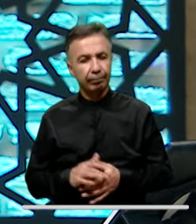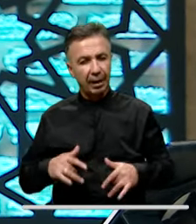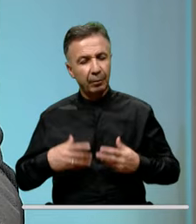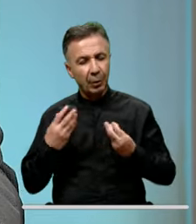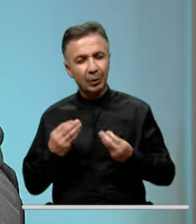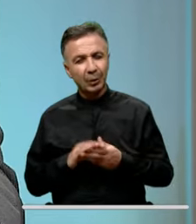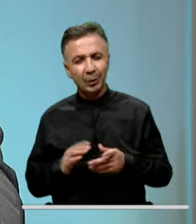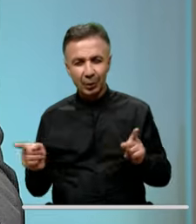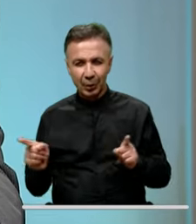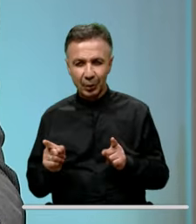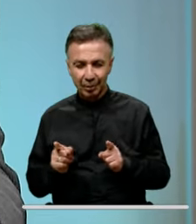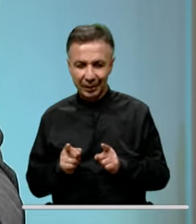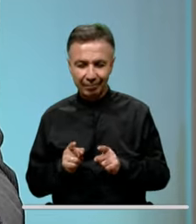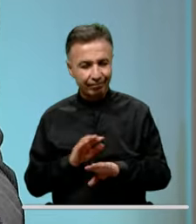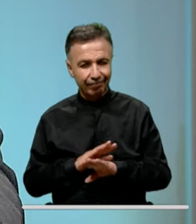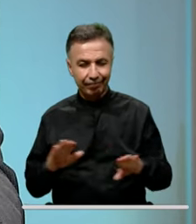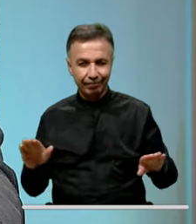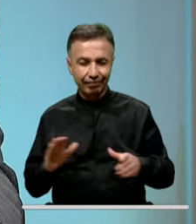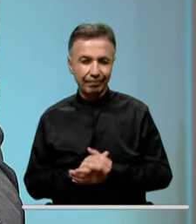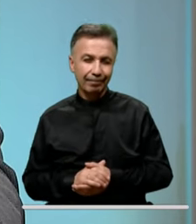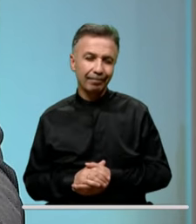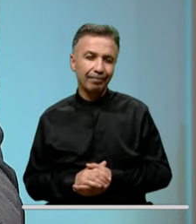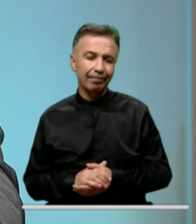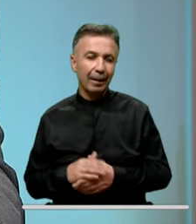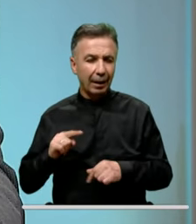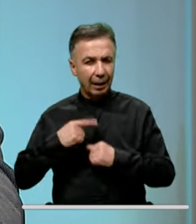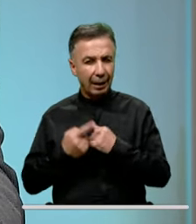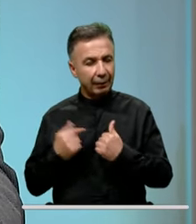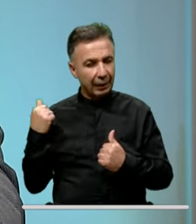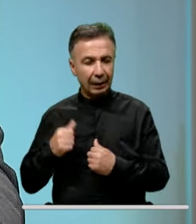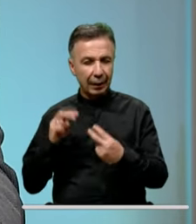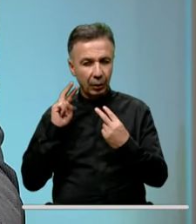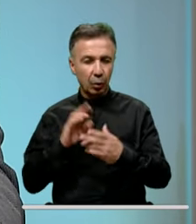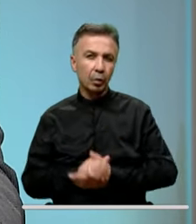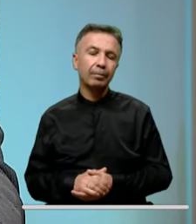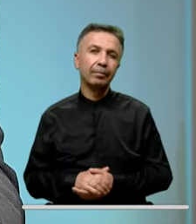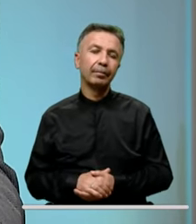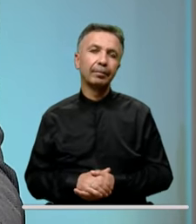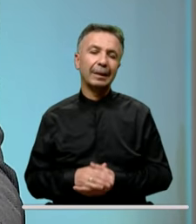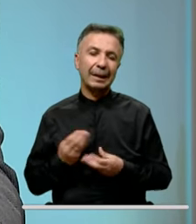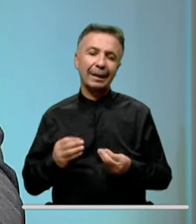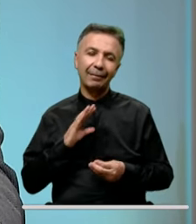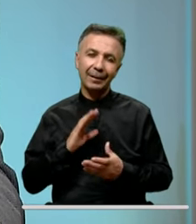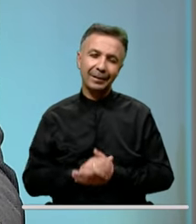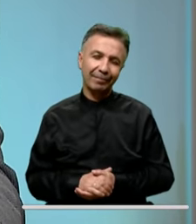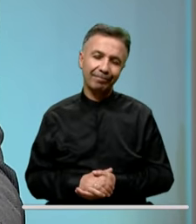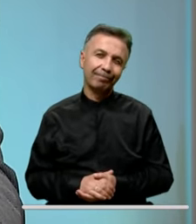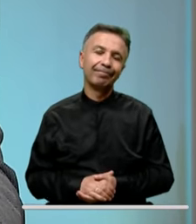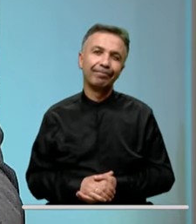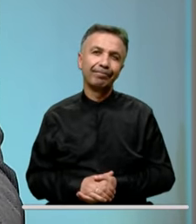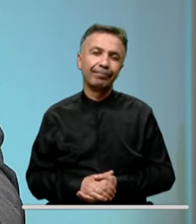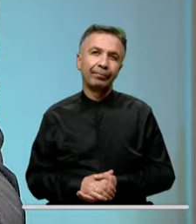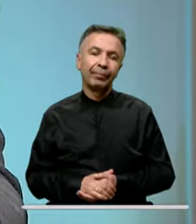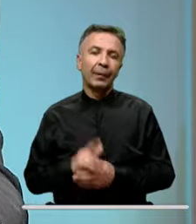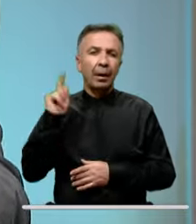sonuna geldik maalesef. Bitirdik. İnşallah haftaya tekrar birlikte olmak İnşallah. Ümidi ve duasıyla. İnşallah. İyi ki varsınız, iyi ki bizim hocamızsınız. Amin.